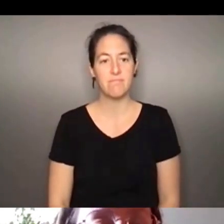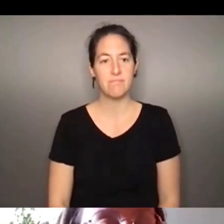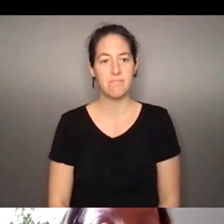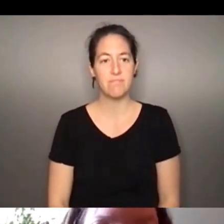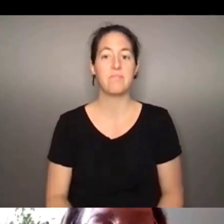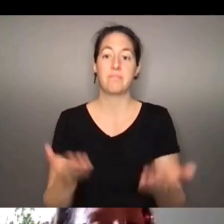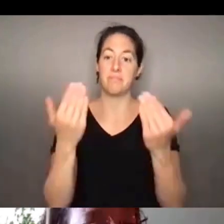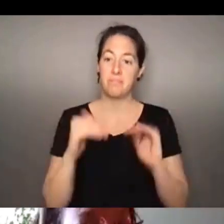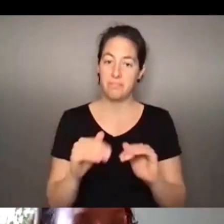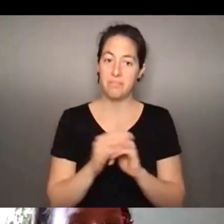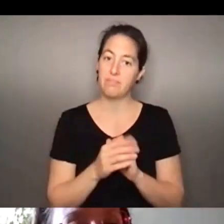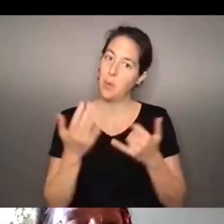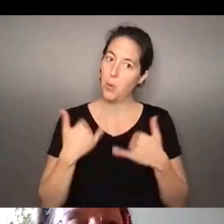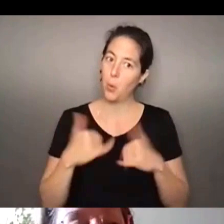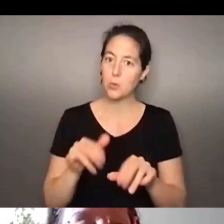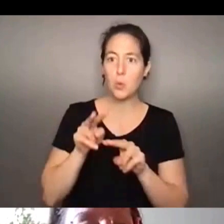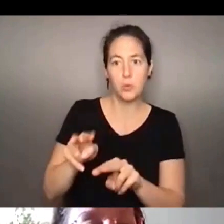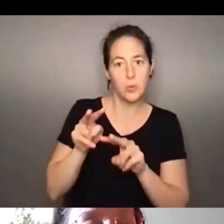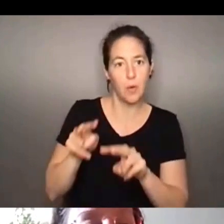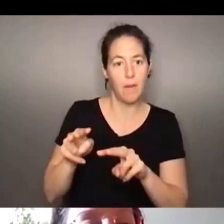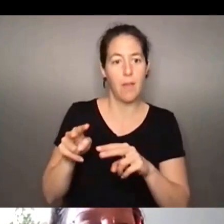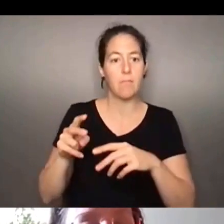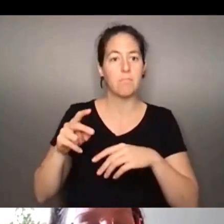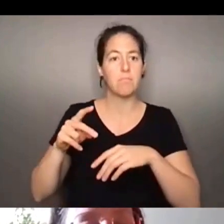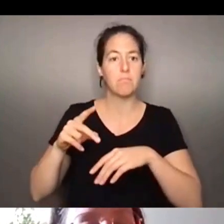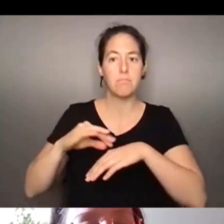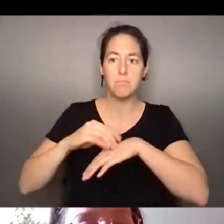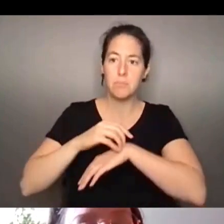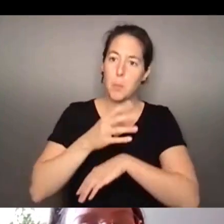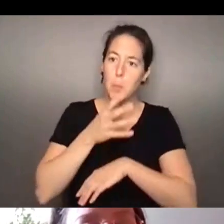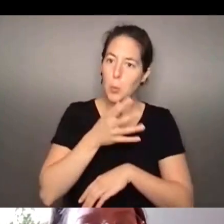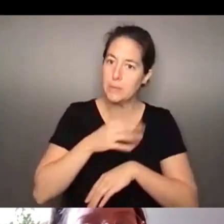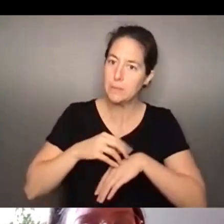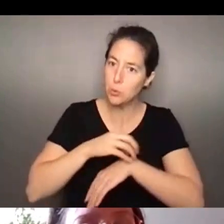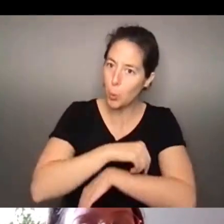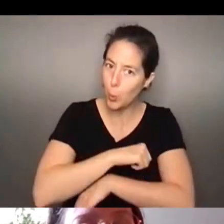Et puis, on continue de surveiller les motadines de pucerons,